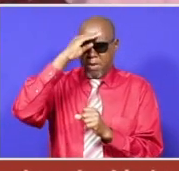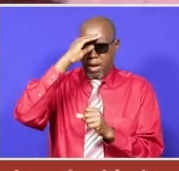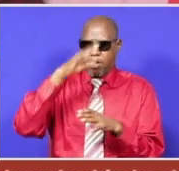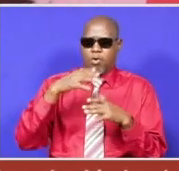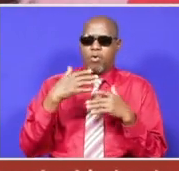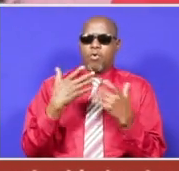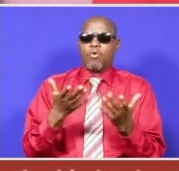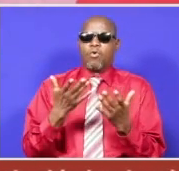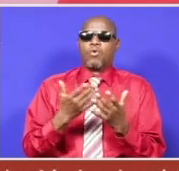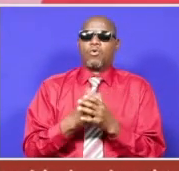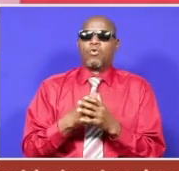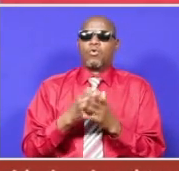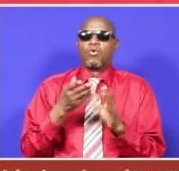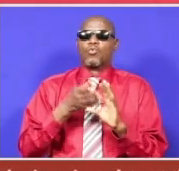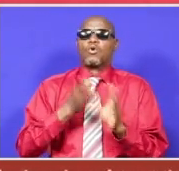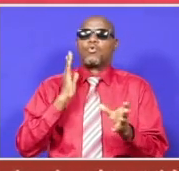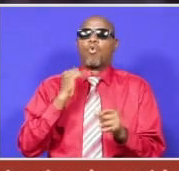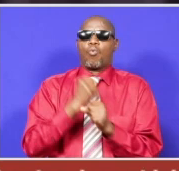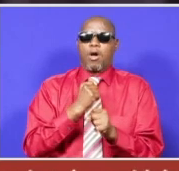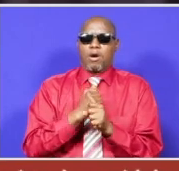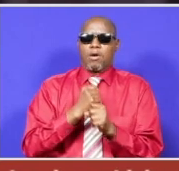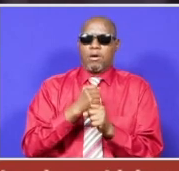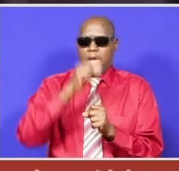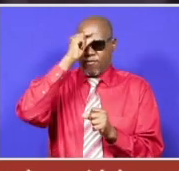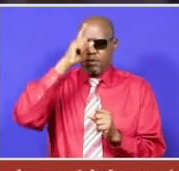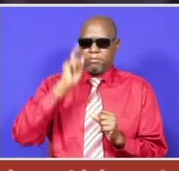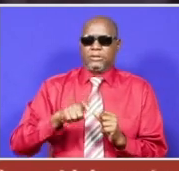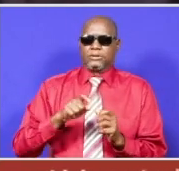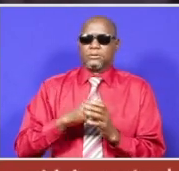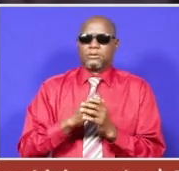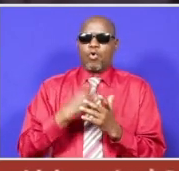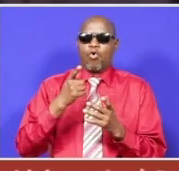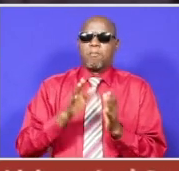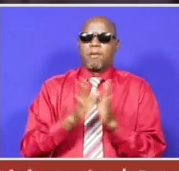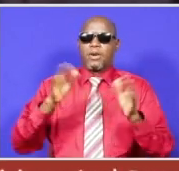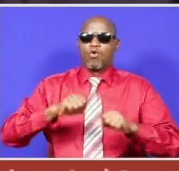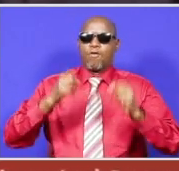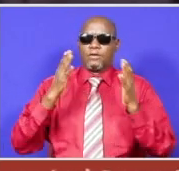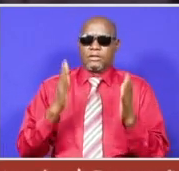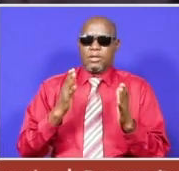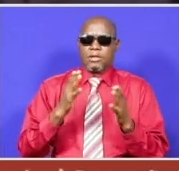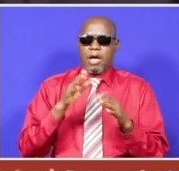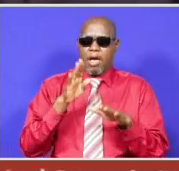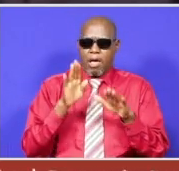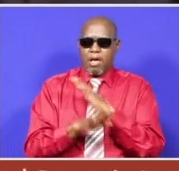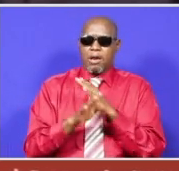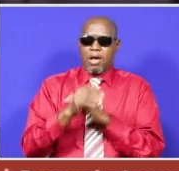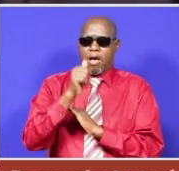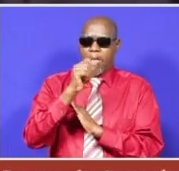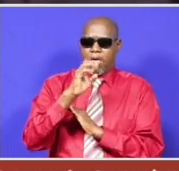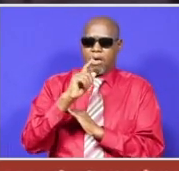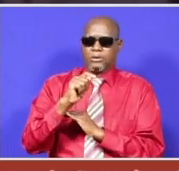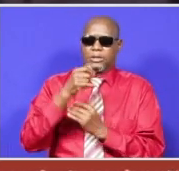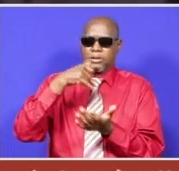kujiuzulu mara moja. All public officer who aids and abets any offense under the act,